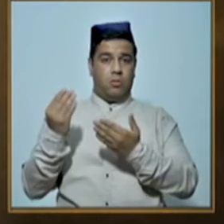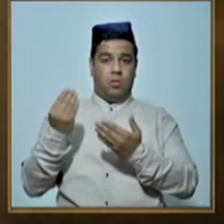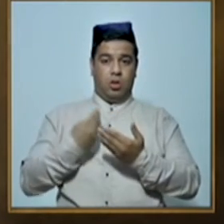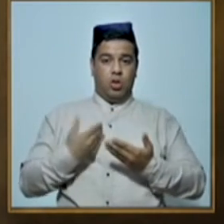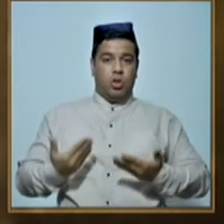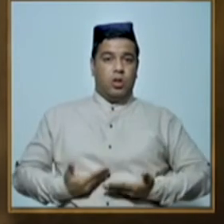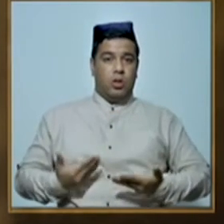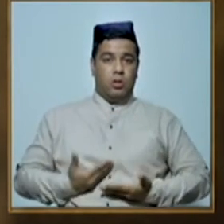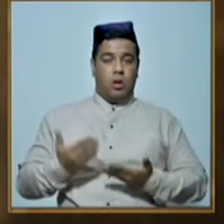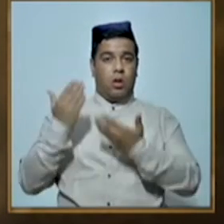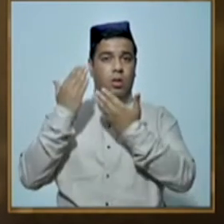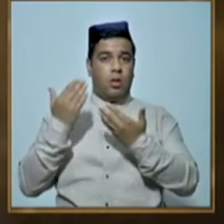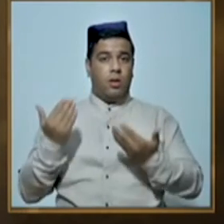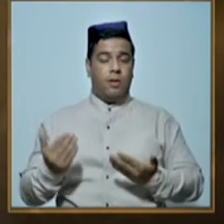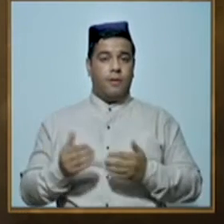Ojiz banda.